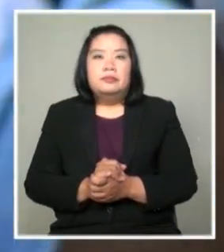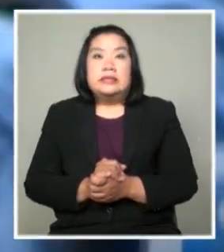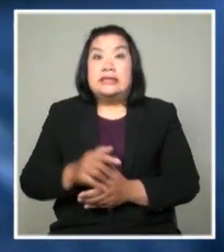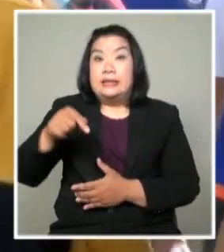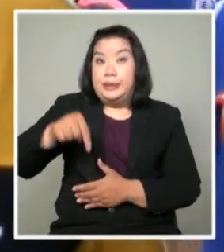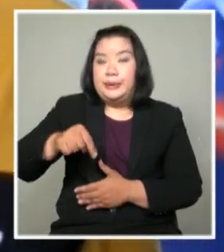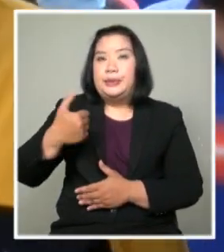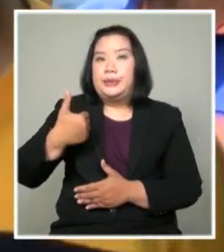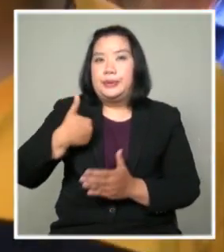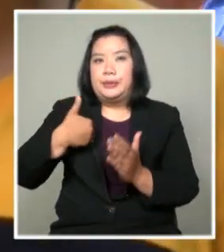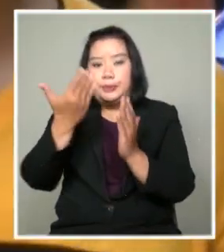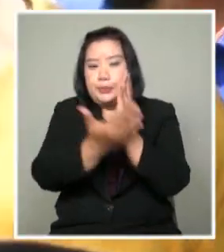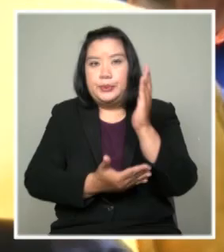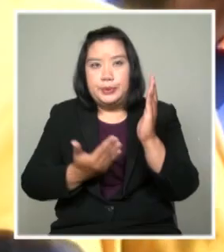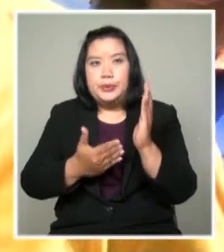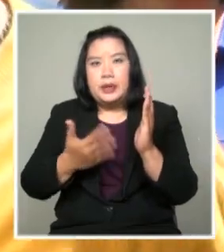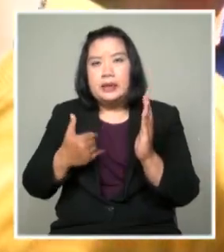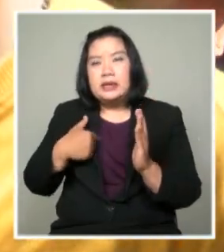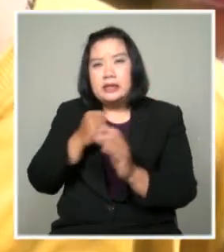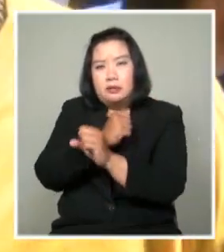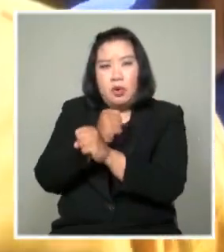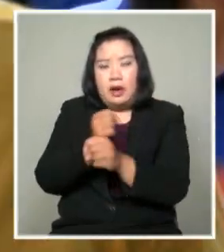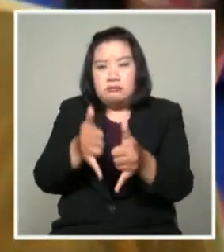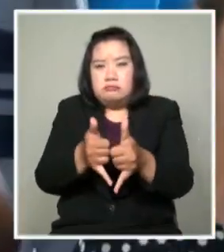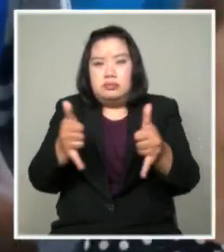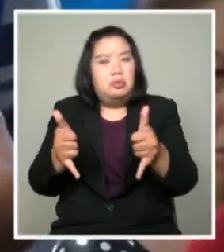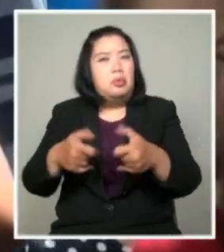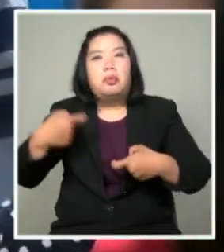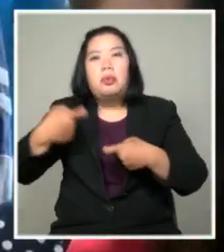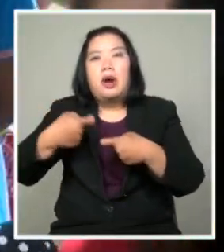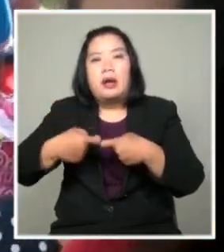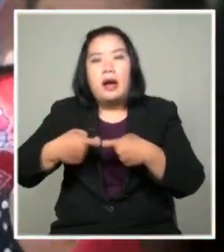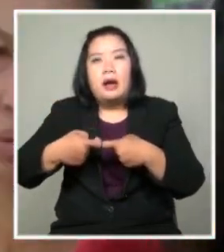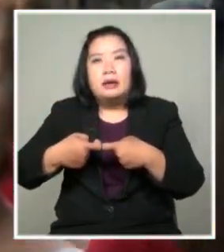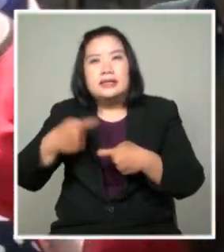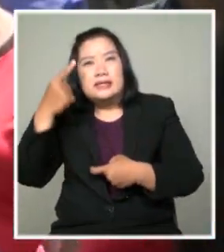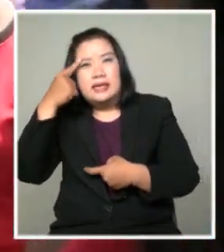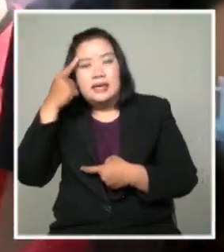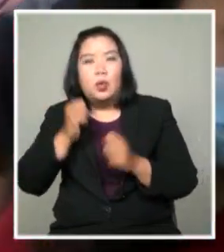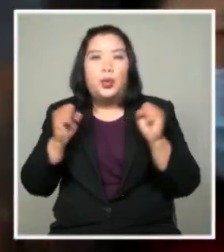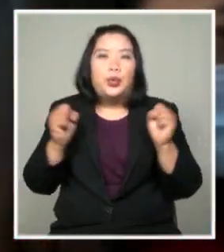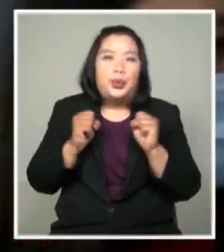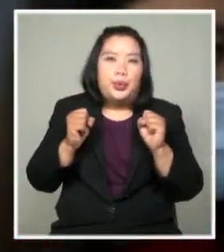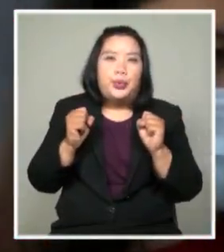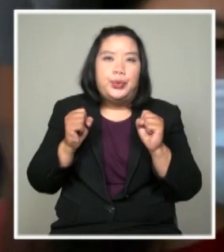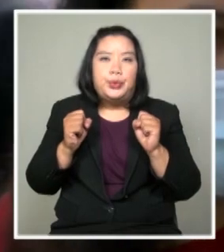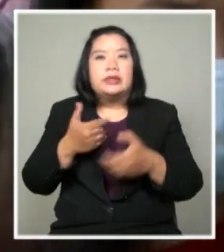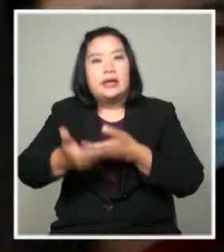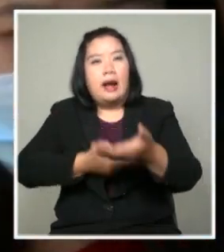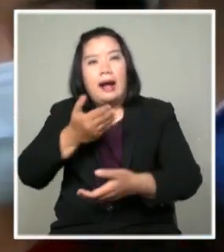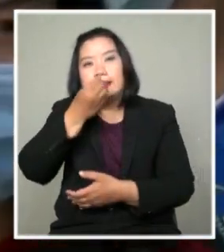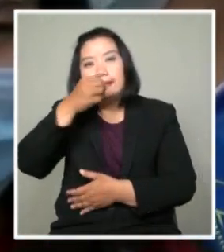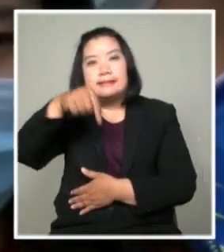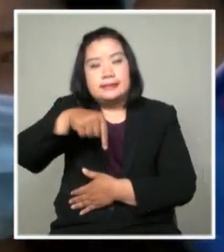ที่ก็ยากต่อการใช้มาตรการเว้นระยะห่างทางสังคมเพื่อความปลอดภัยในการเดินทางมาซื้อของที่ตลาดมหาชัยนะครับ